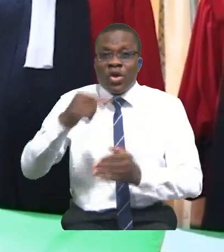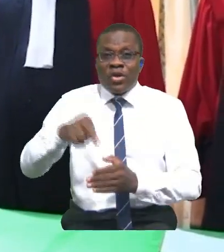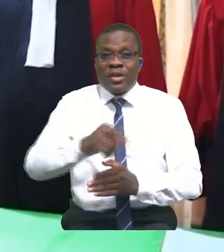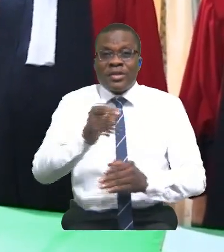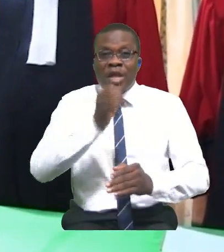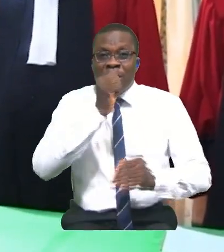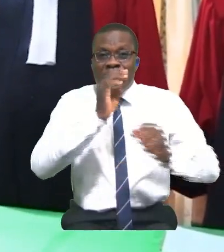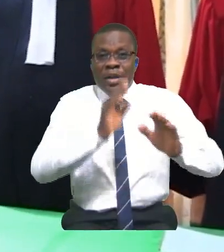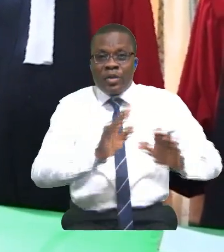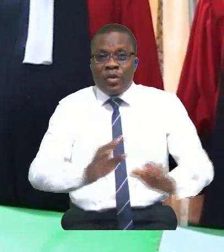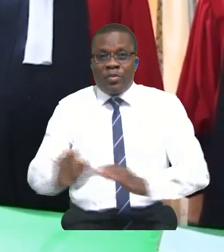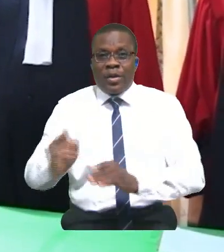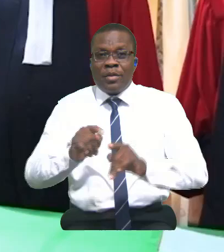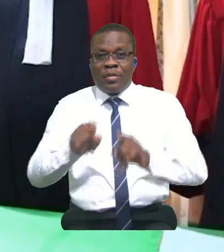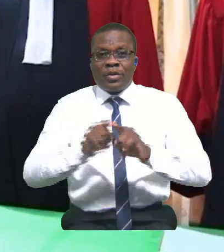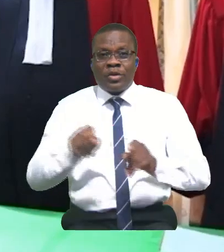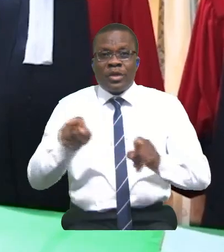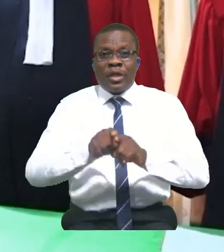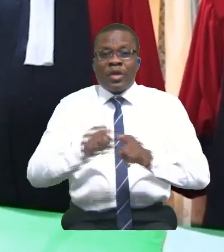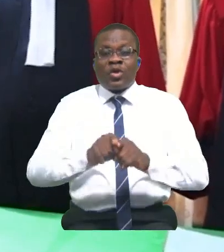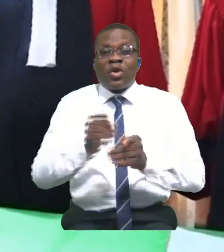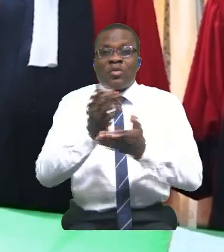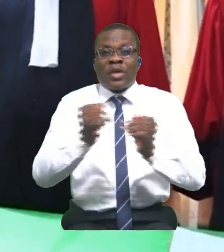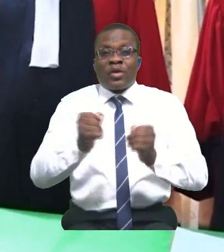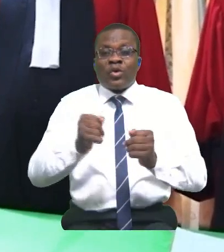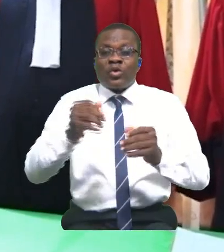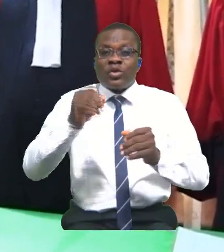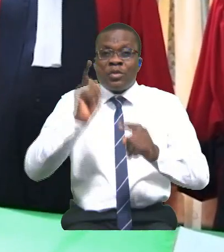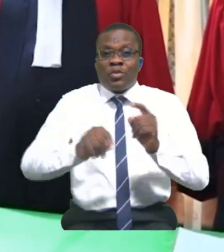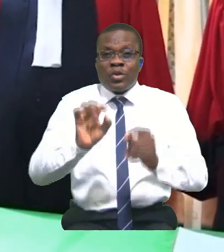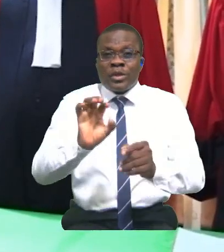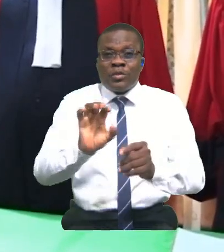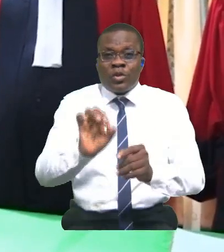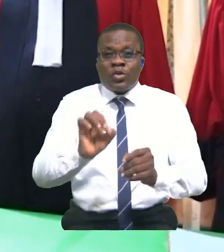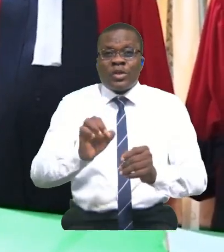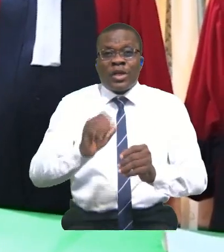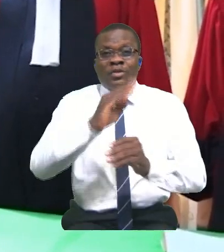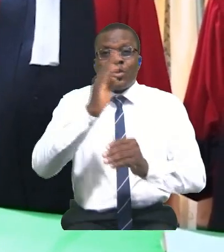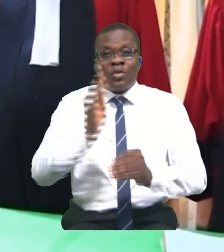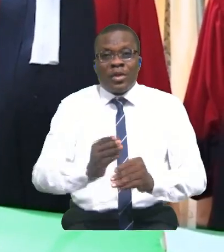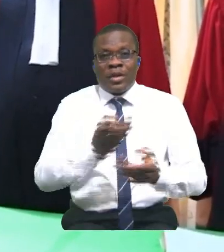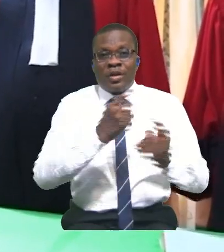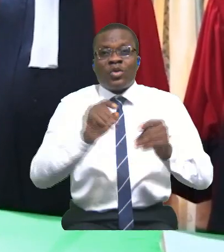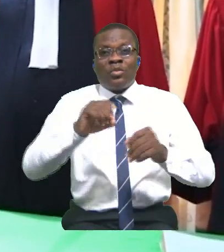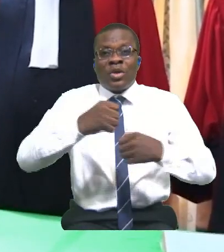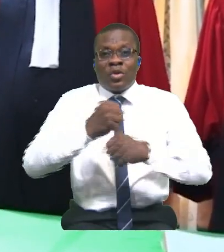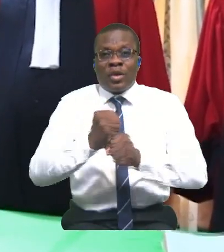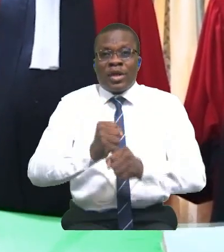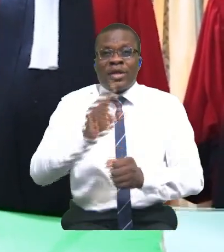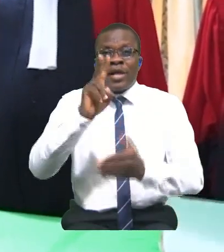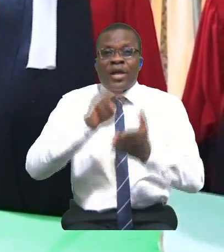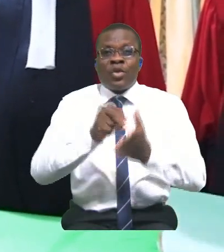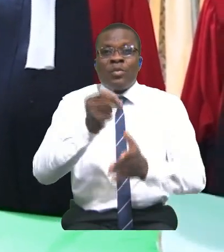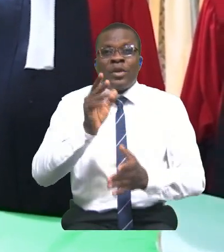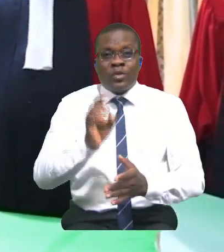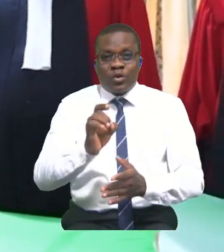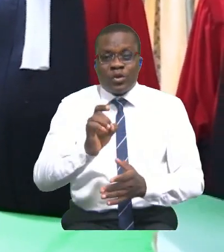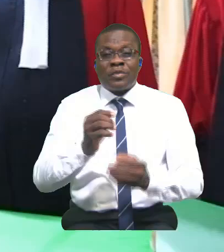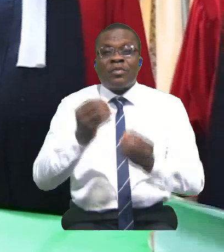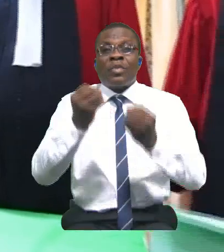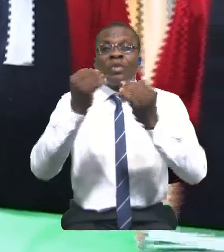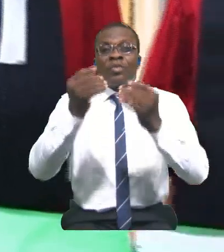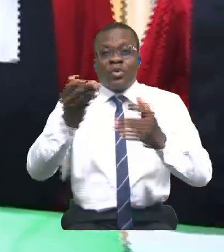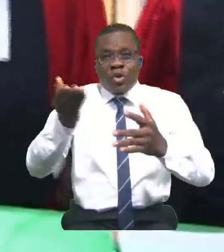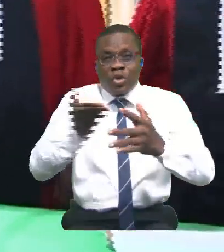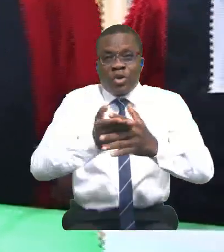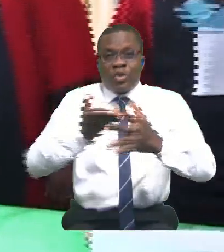aussi et surtout comme une citadelle imprenable au Bénin depuis sa création en 2018 plusieurs dossiers